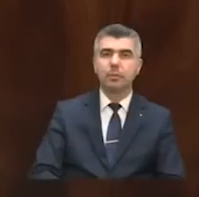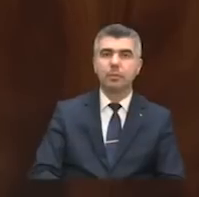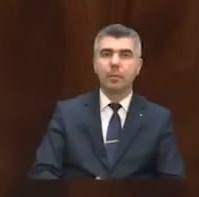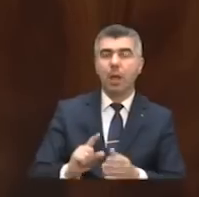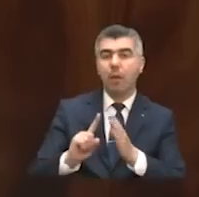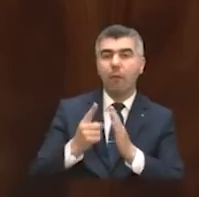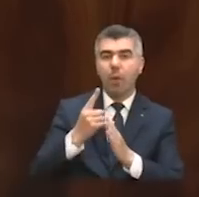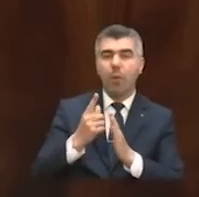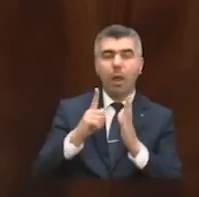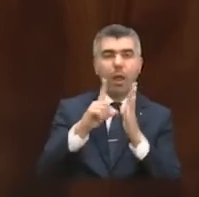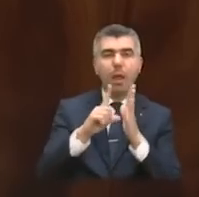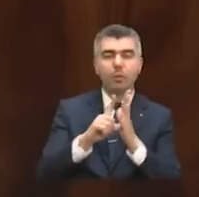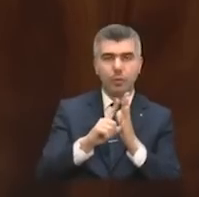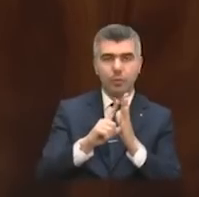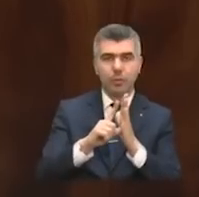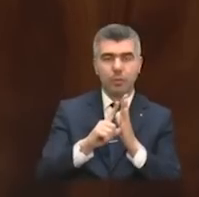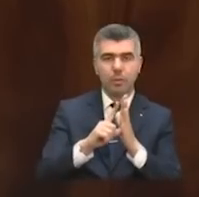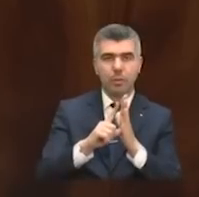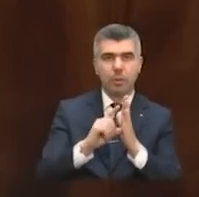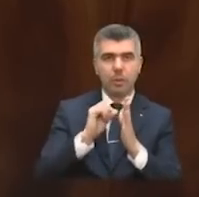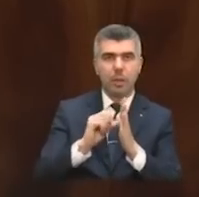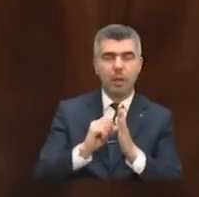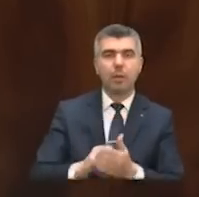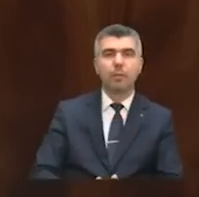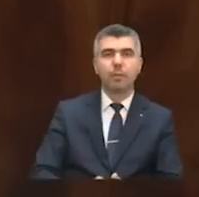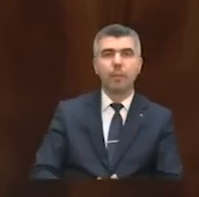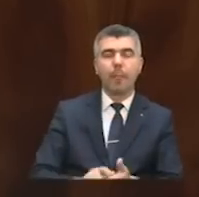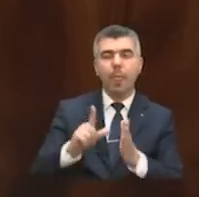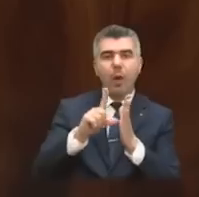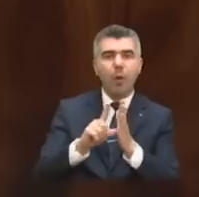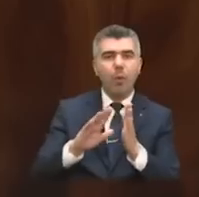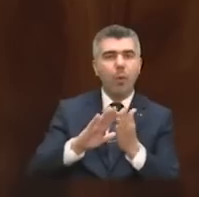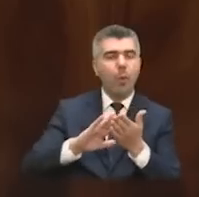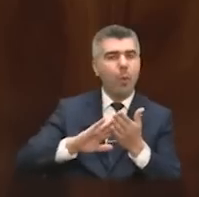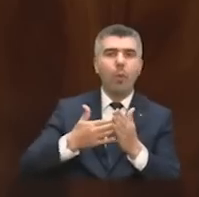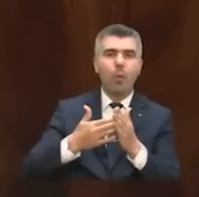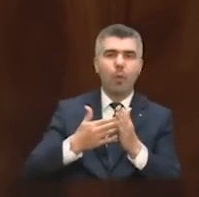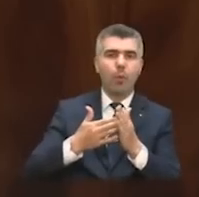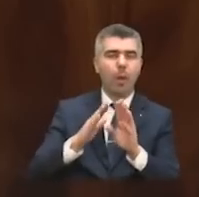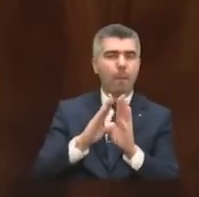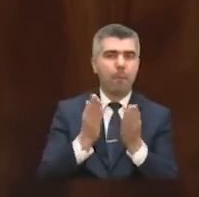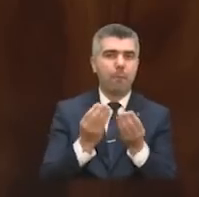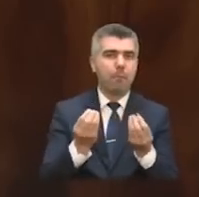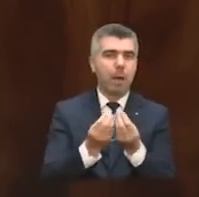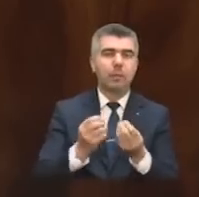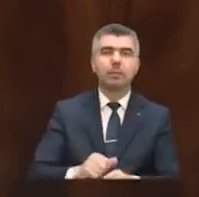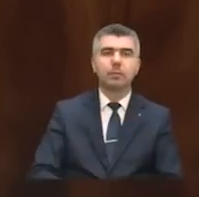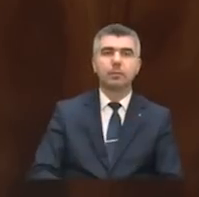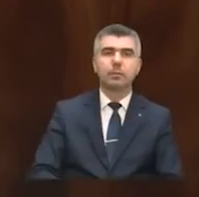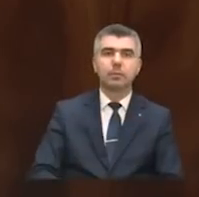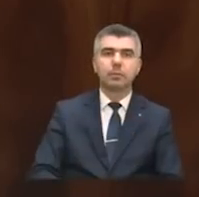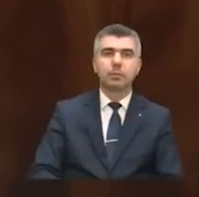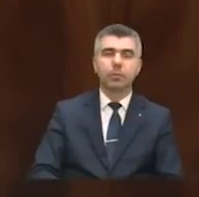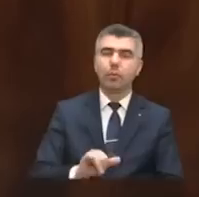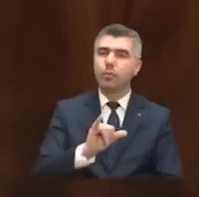أولا القانون الإطار، قانون الإطار اللي كيشمل المنظومة كلها، وحتى حاجة